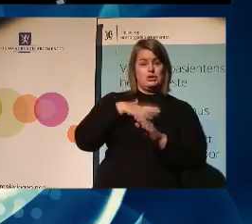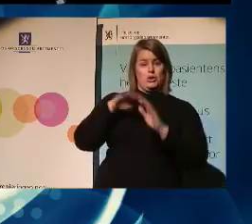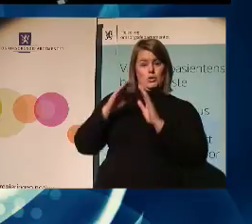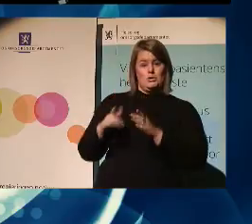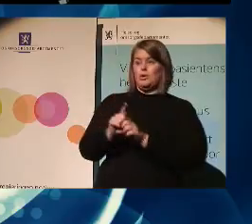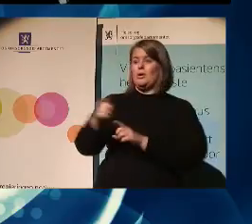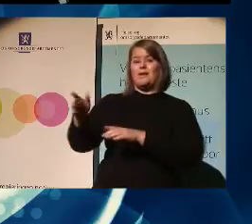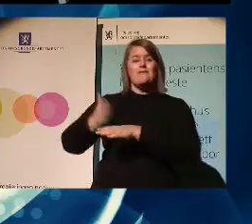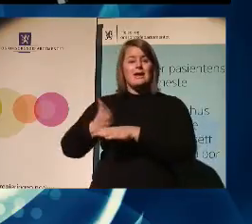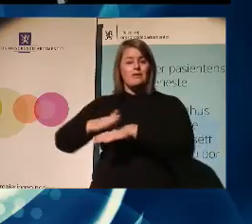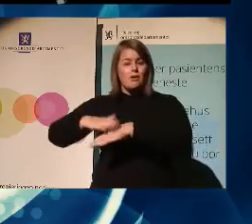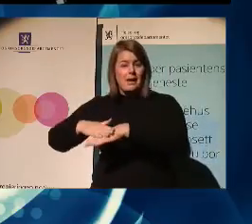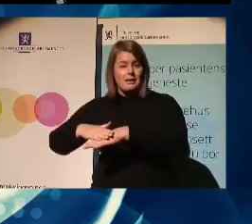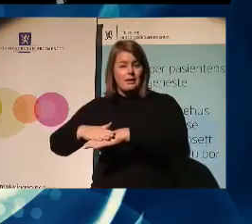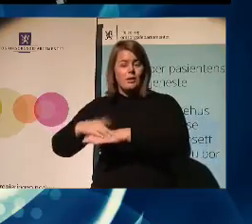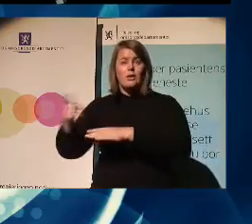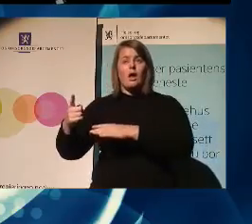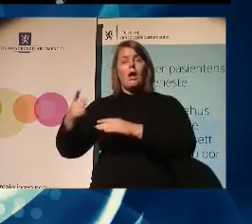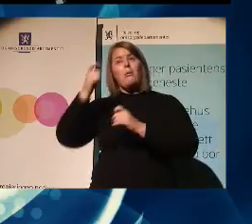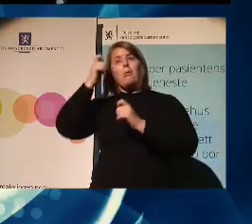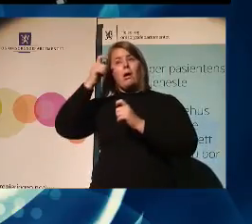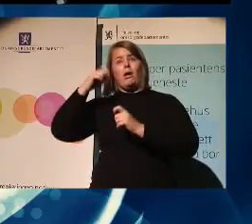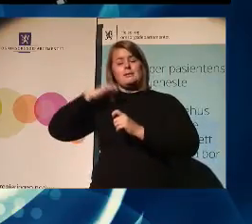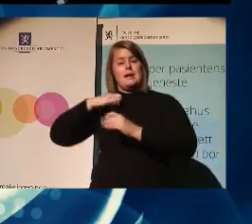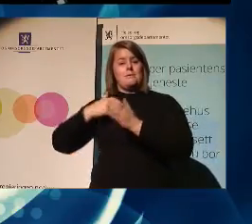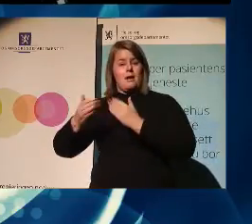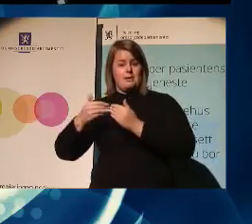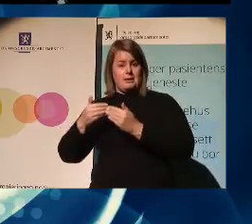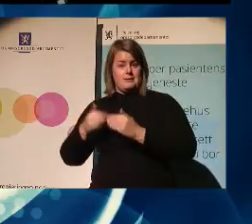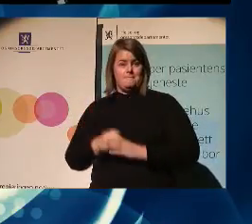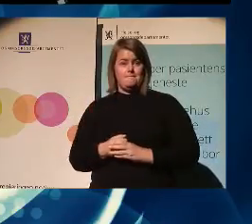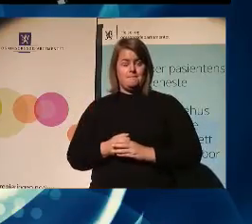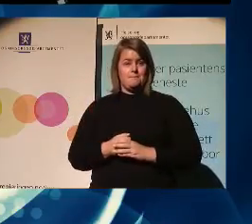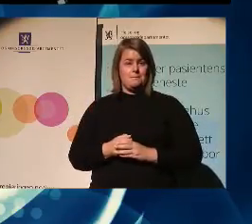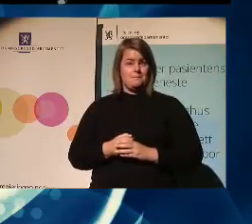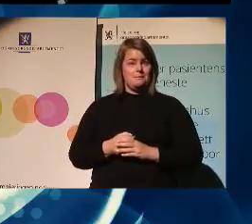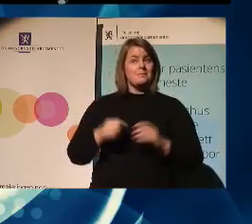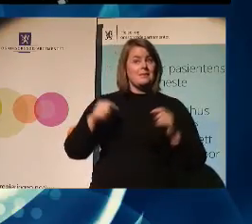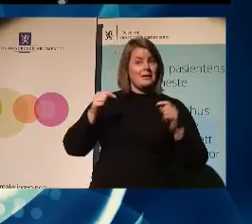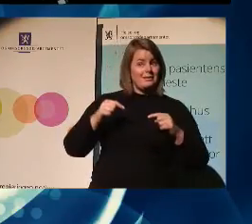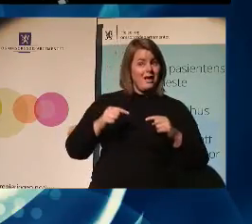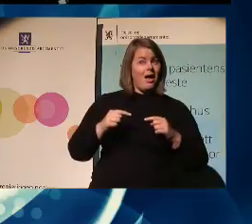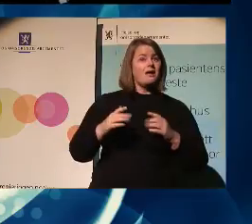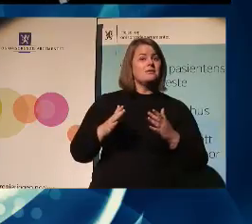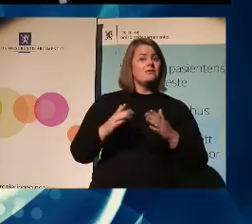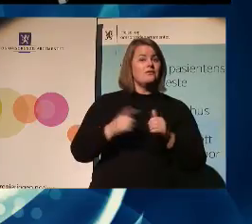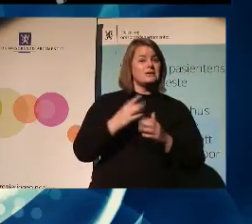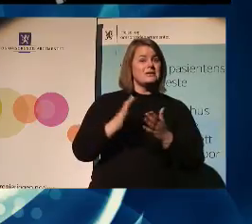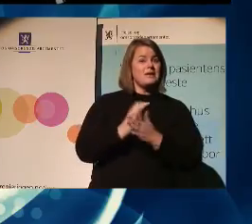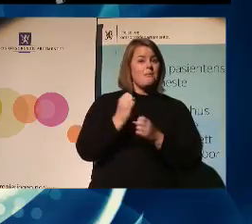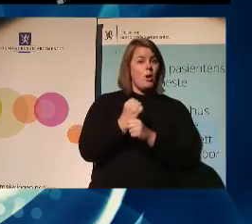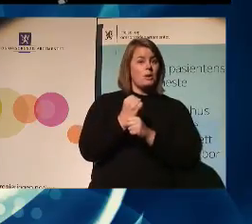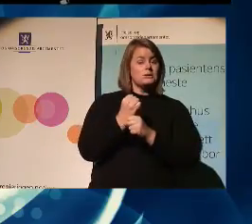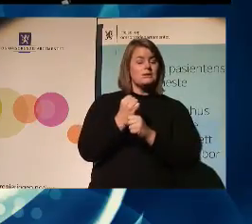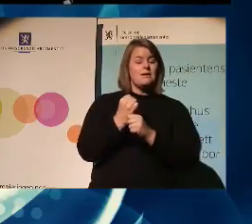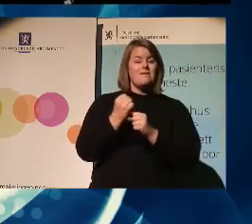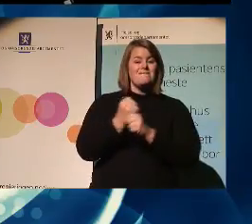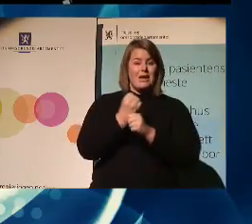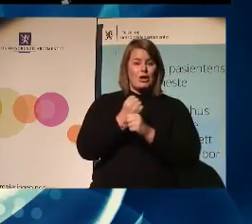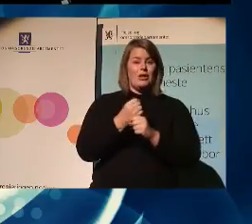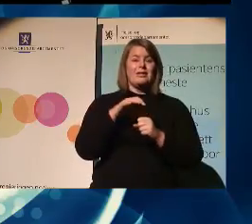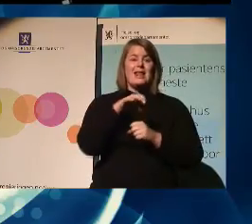i sin behandling. Og i dag de første samvalgsverktøyene tilgjengelige på